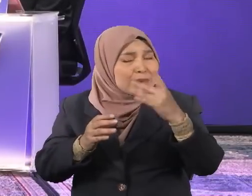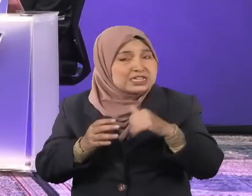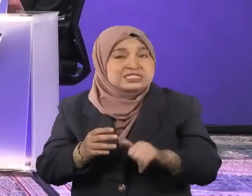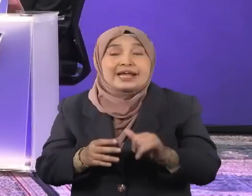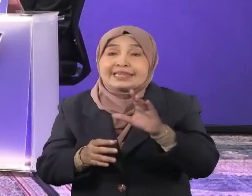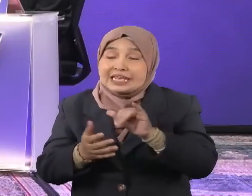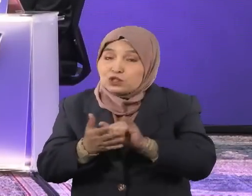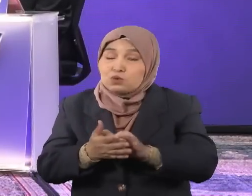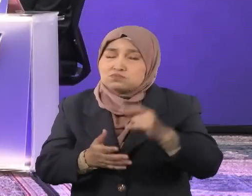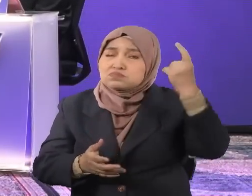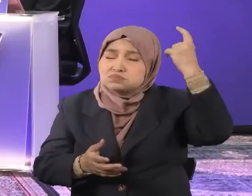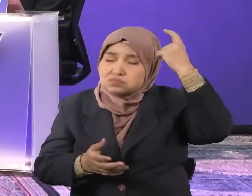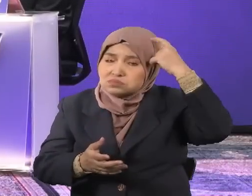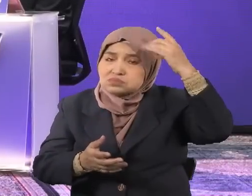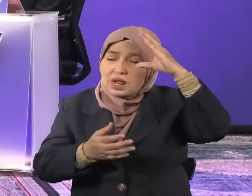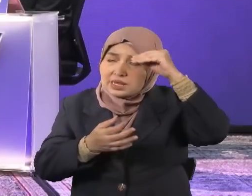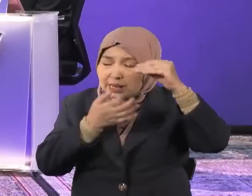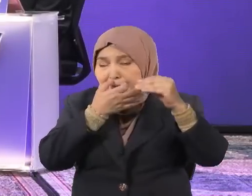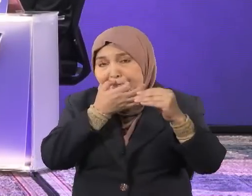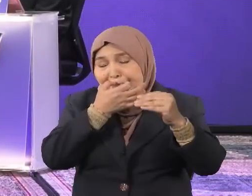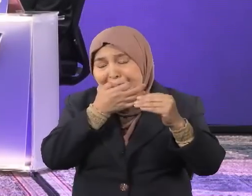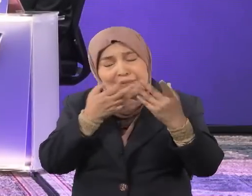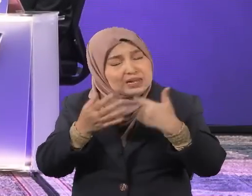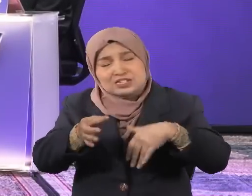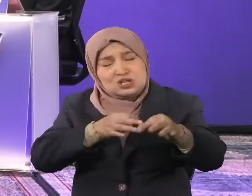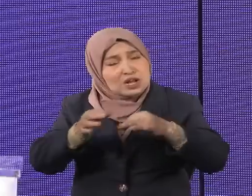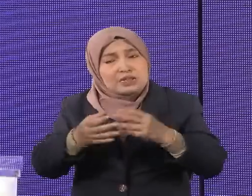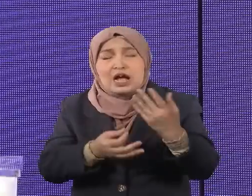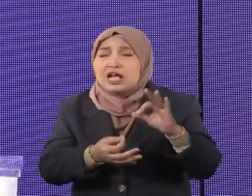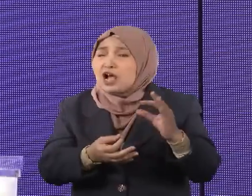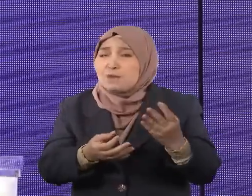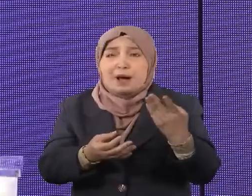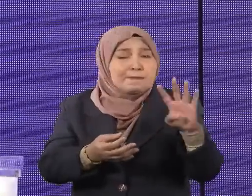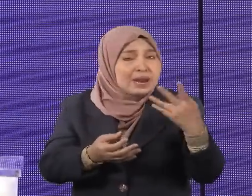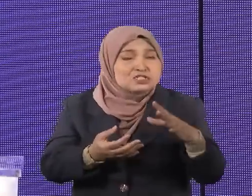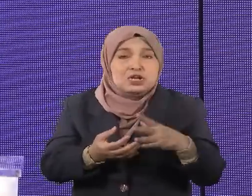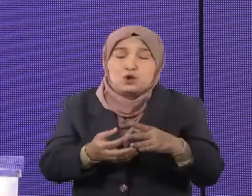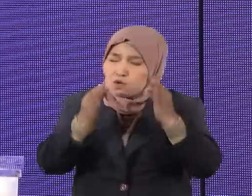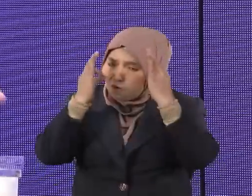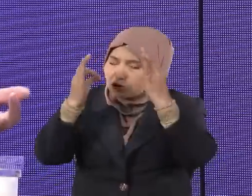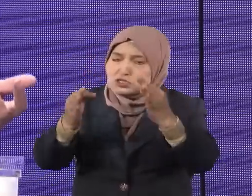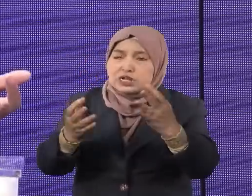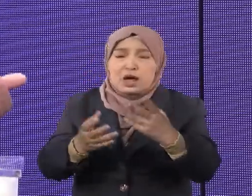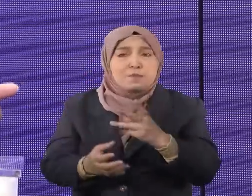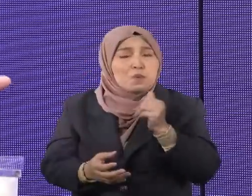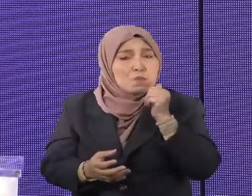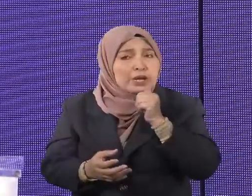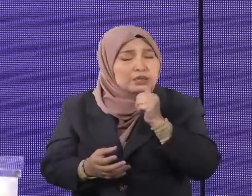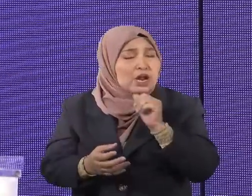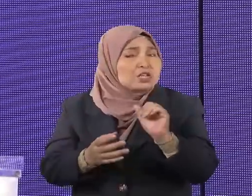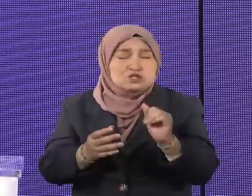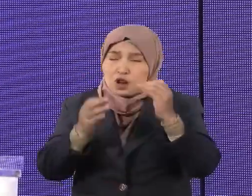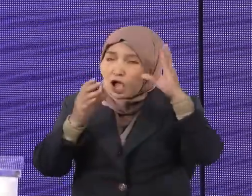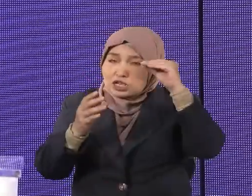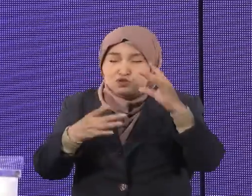iaitu psikologi lelaki ini memang dah dijelaskan ayat 14, Ustaz. Dia fokusnya ialah perempuan. Perempuan dia tak ada fokus lelaki. Betul. Ya.